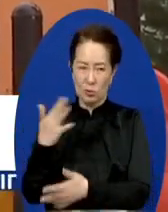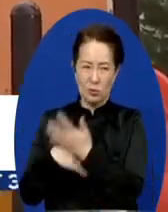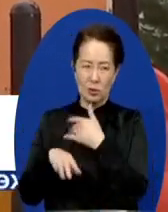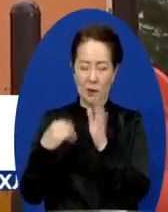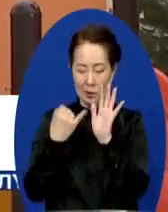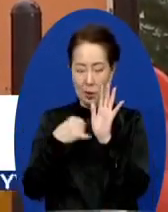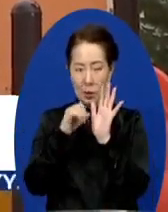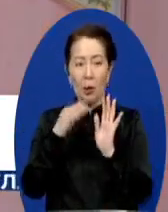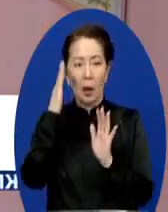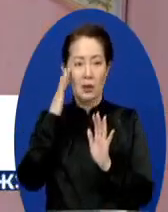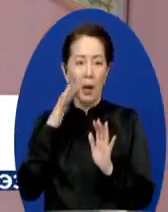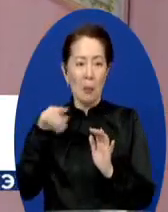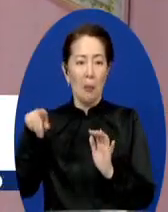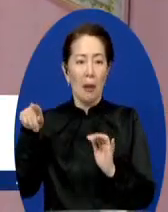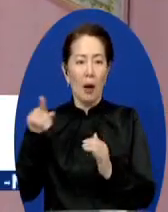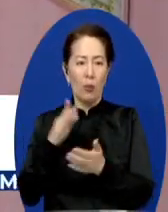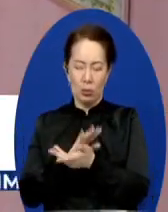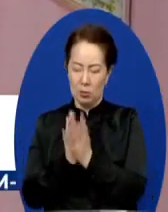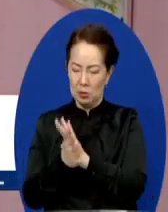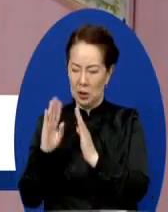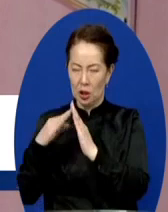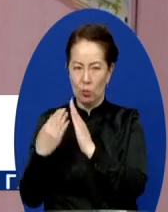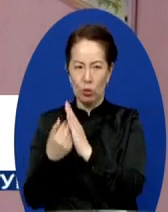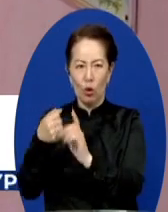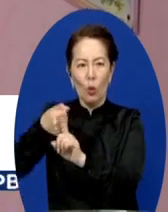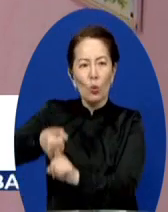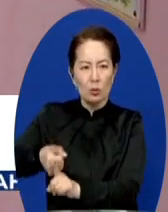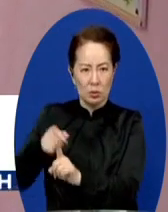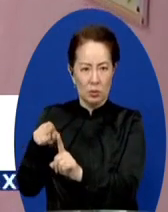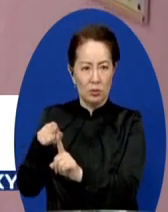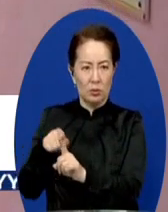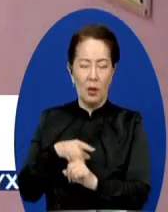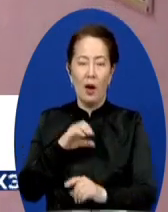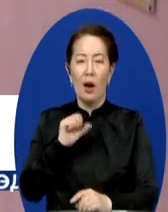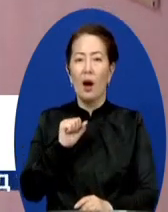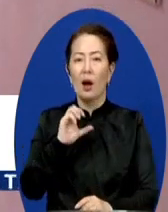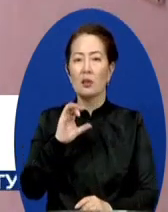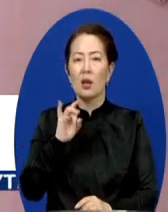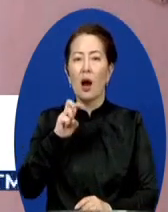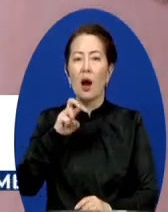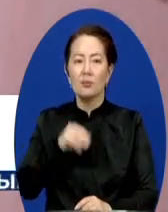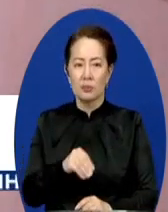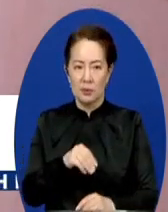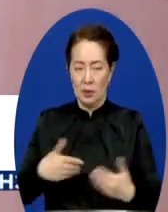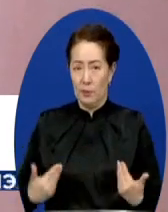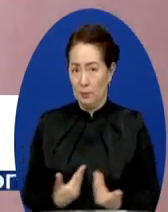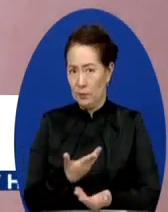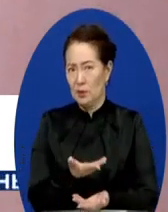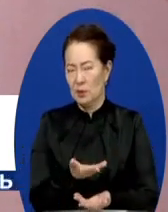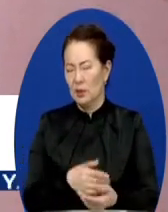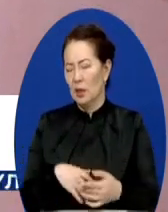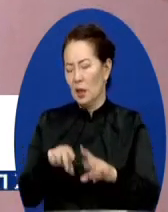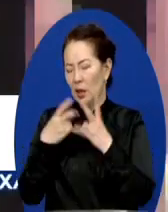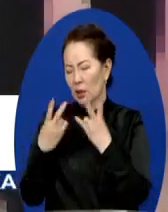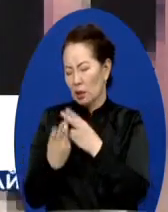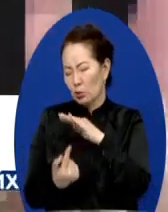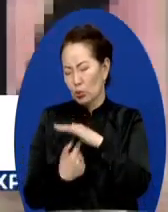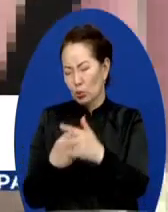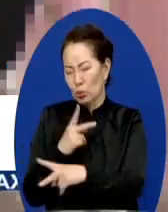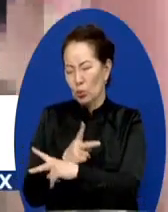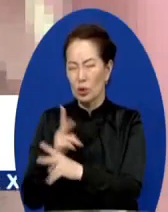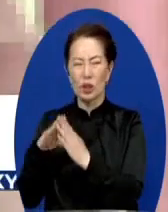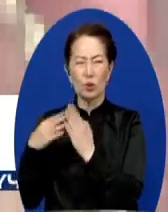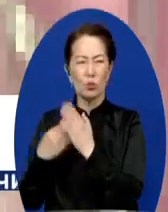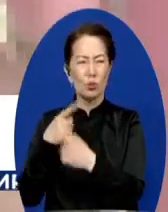нь эцэг их асрын хамгаалагчтайч. Гэр орондоо хүчирхийлүүлснээс болж асрамжийн газарт устдын хамгаалалтанд амьдарч байна. Нийгмийн хамгийн суурь хууль